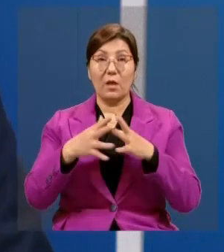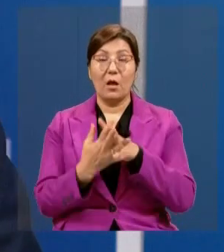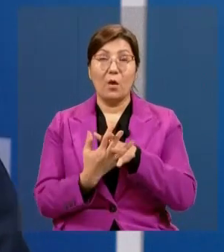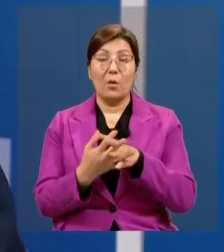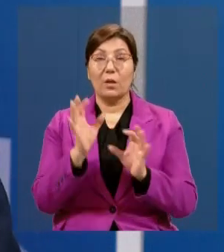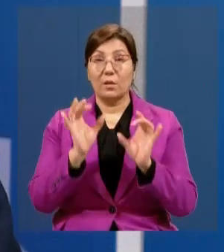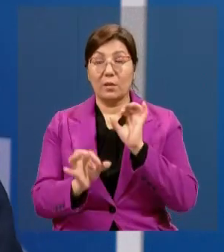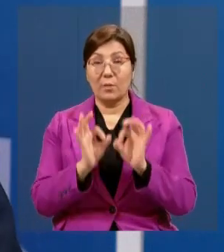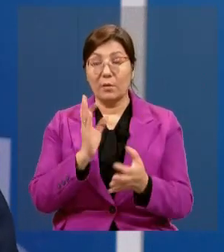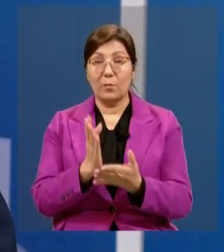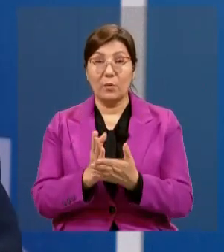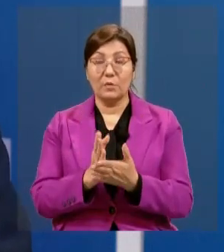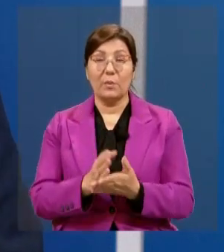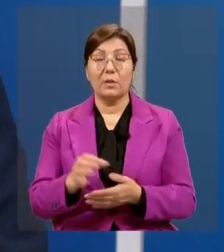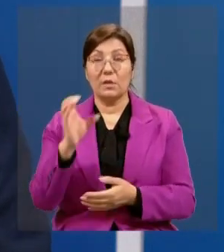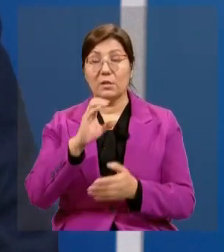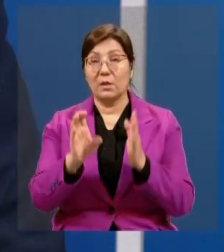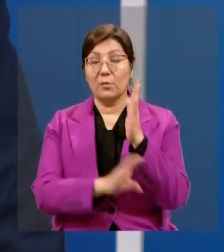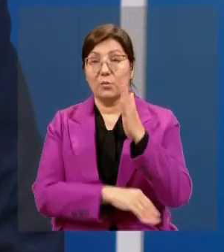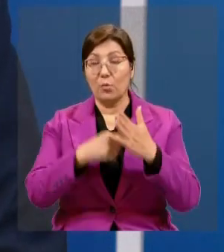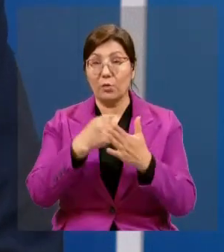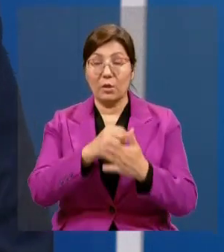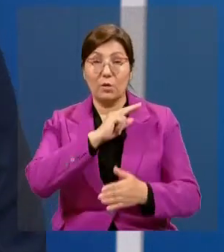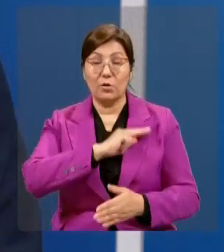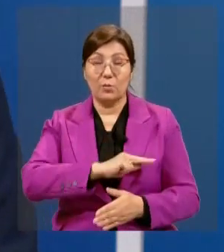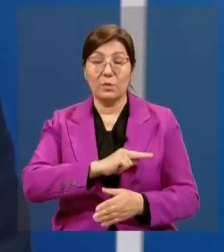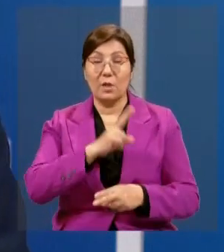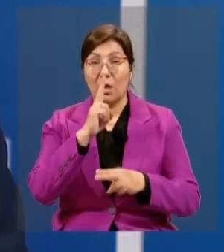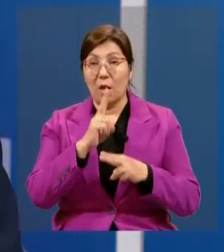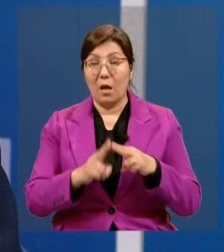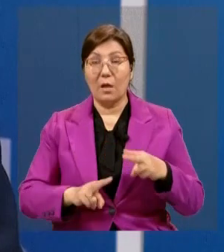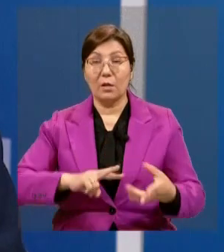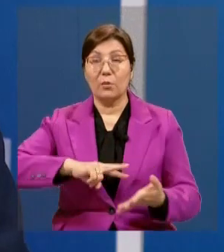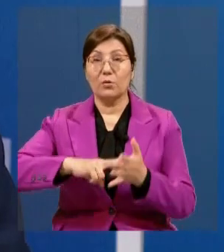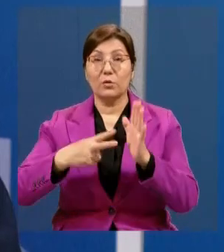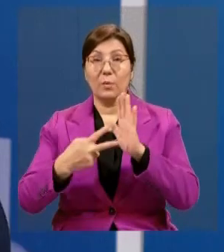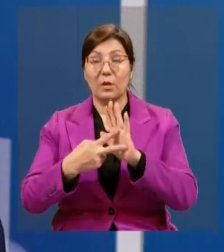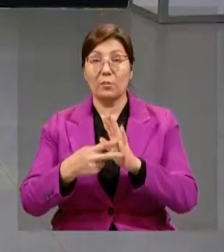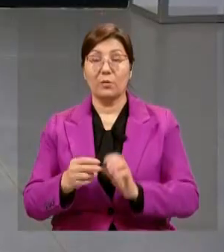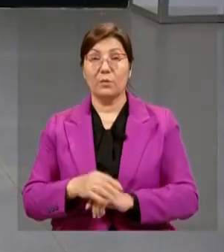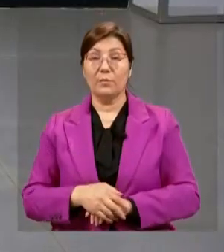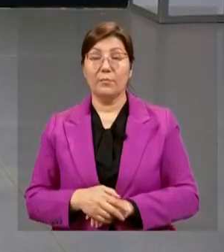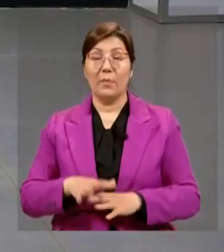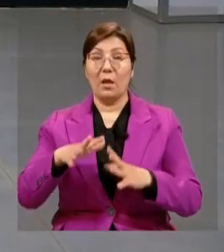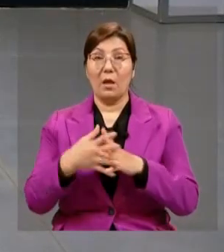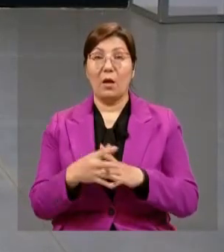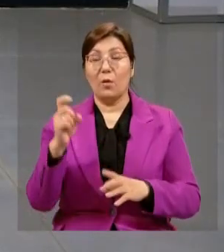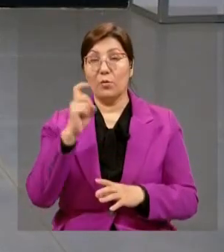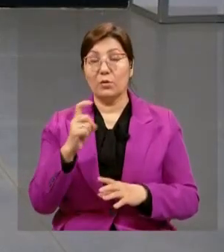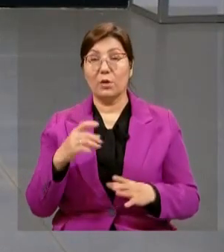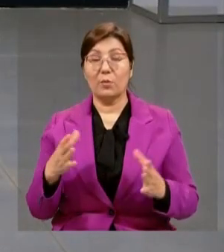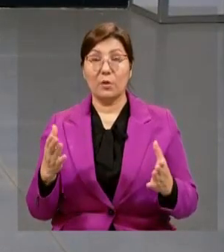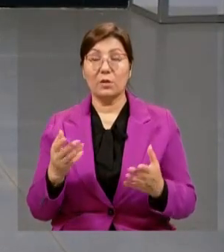қолайлы болса, шаруалар қыркүйек айының соңына дейін жұмысты толығымен аяқтауды жоспарлап отыр. Ауыл шаруашылығы